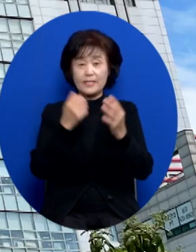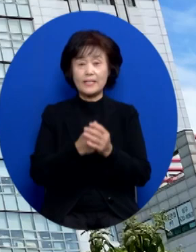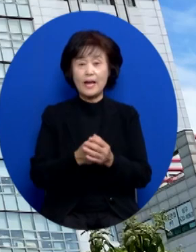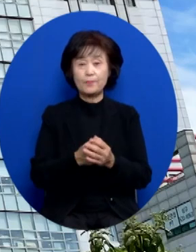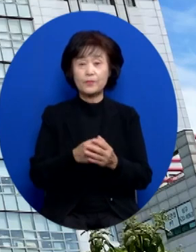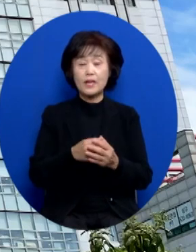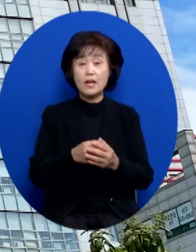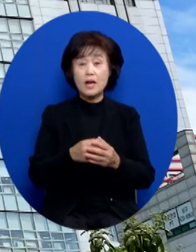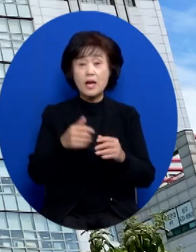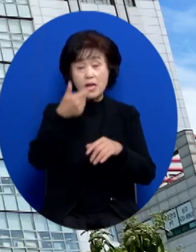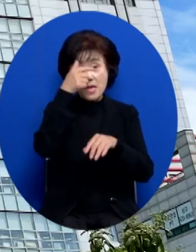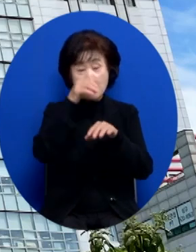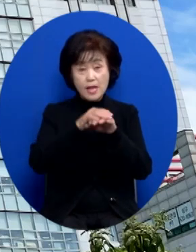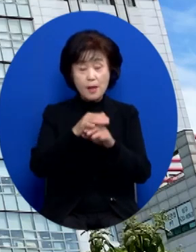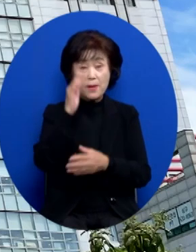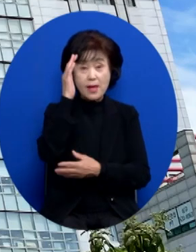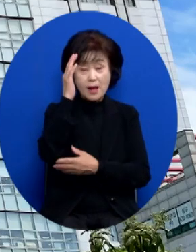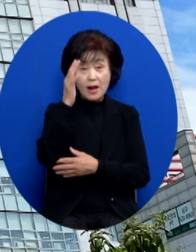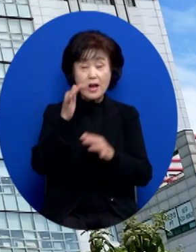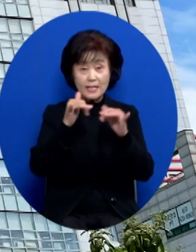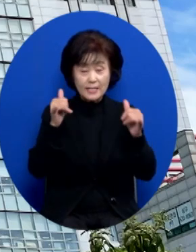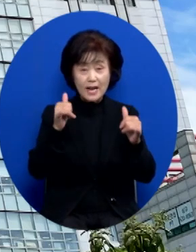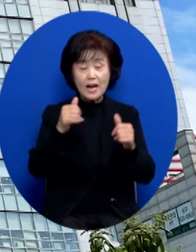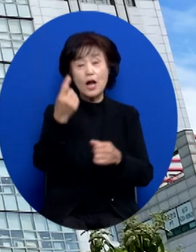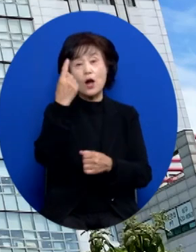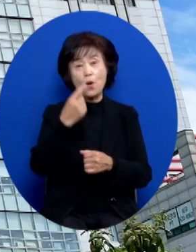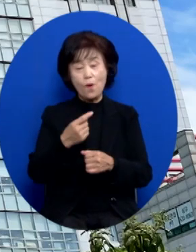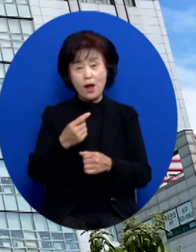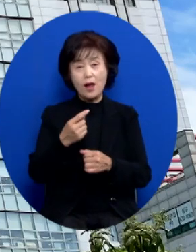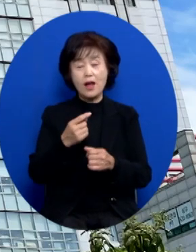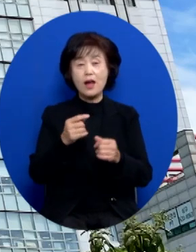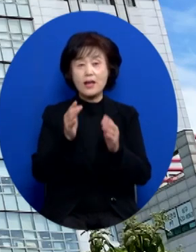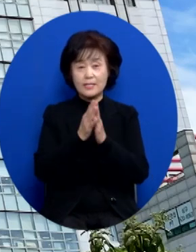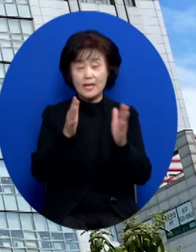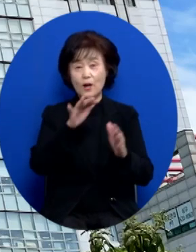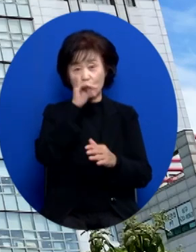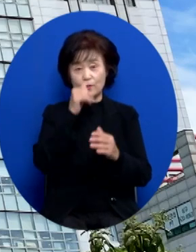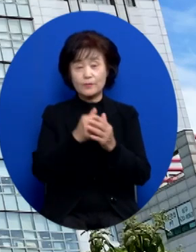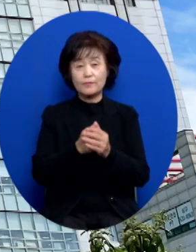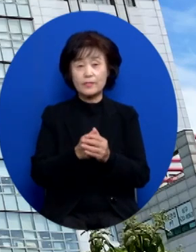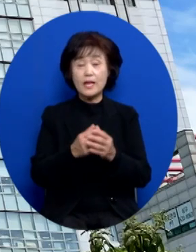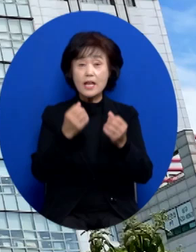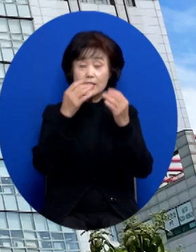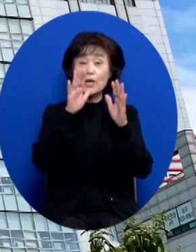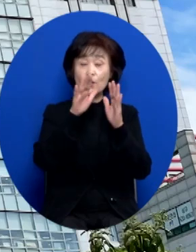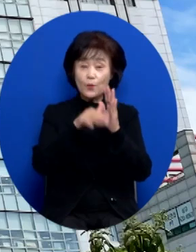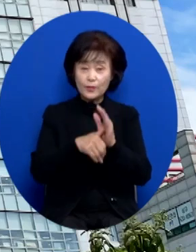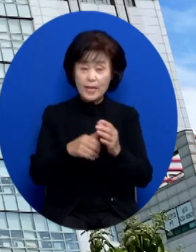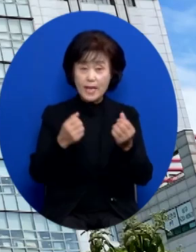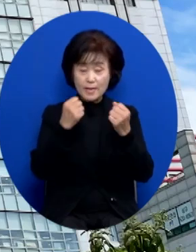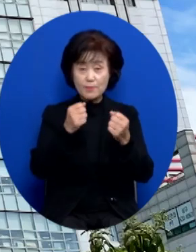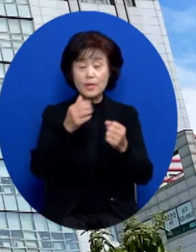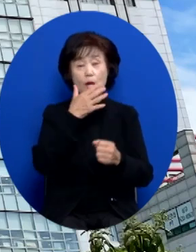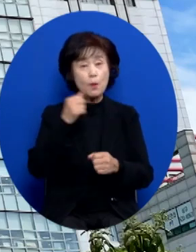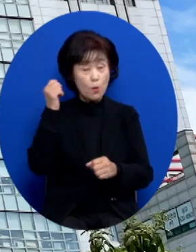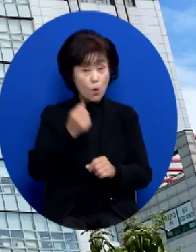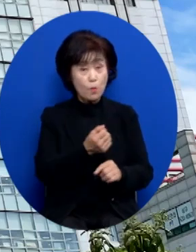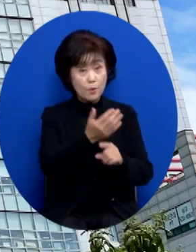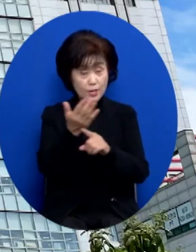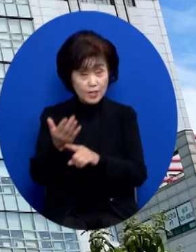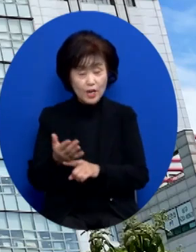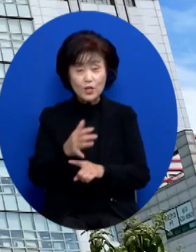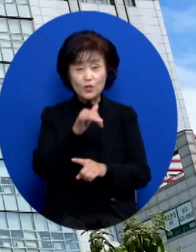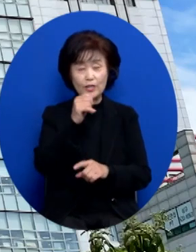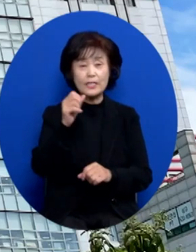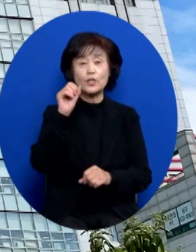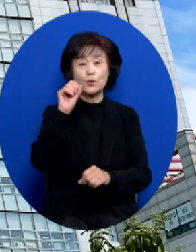브라이언 채플 박사가 강사로 나설 예정입니다. 서울신대는 콘퍼런스가 새로운 시대에 힘있게 복음을 전할 수 있는 계기가 되길